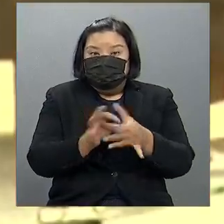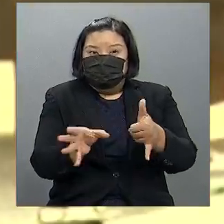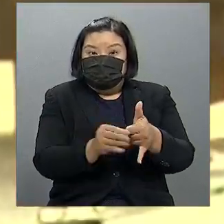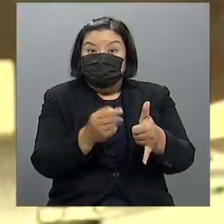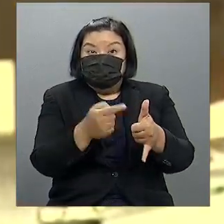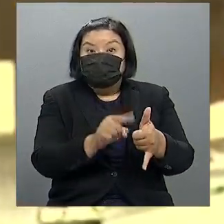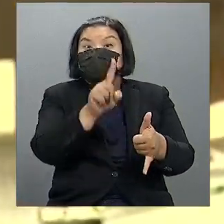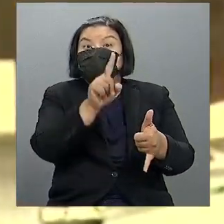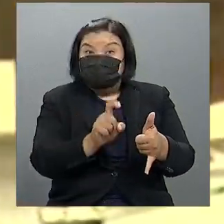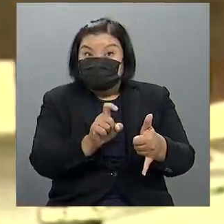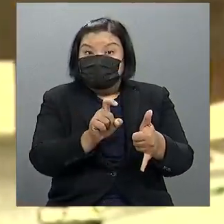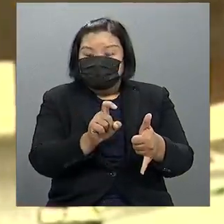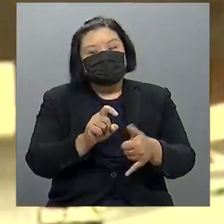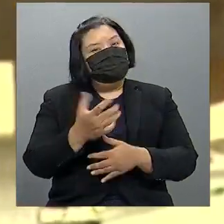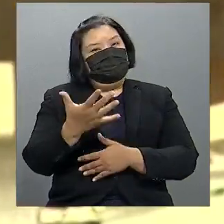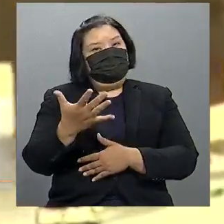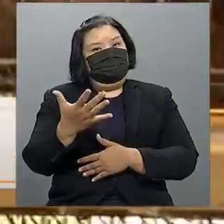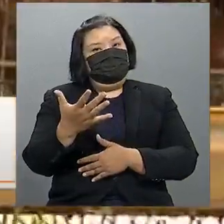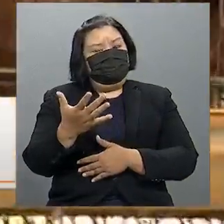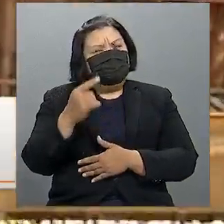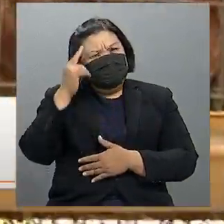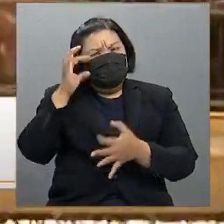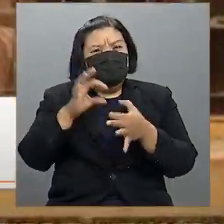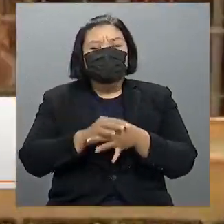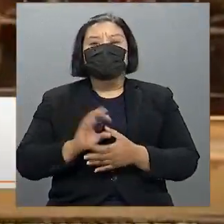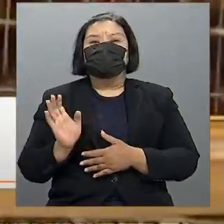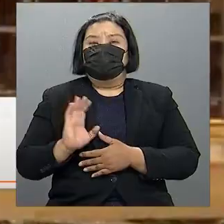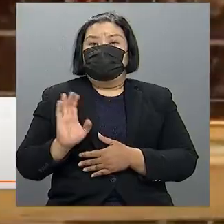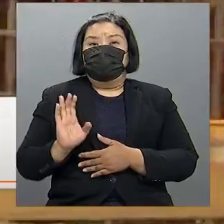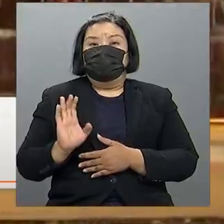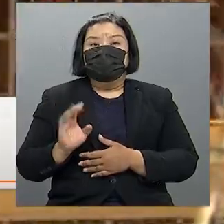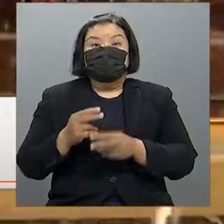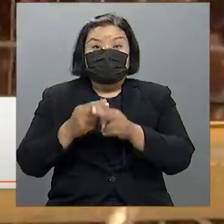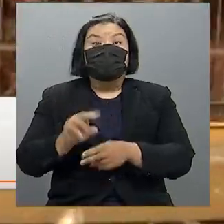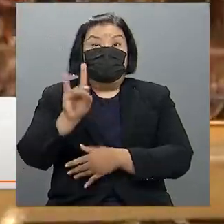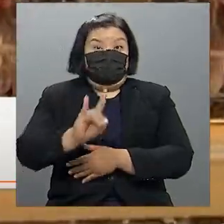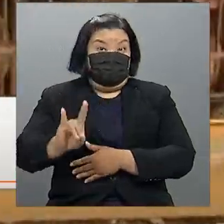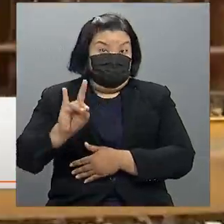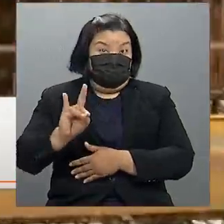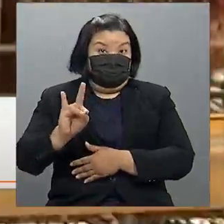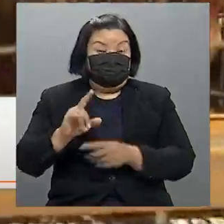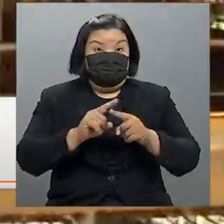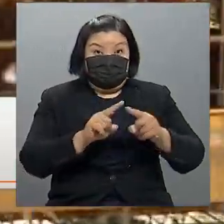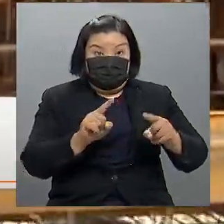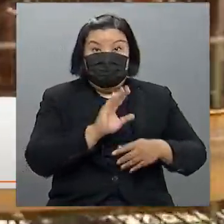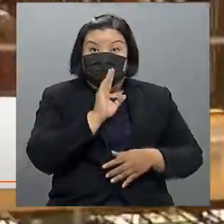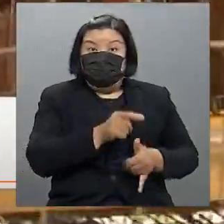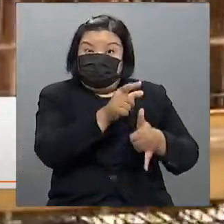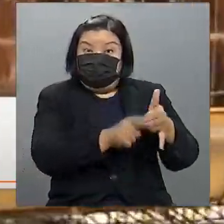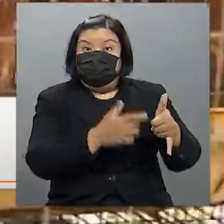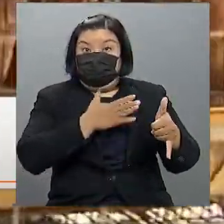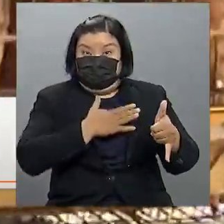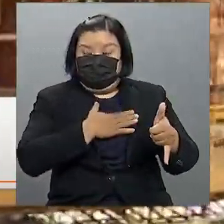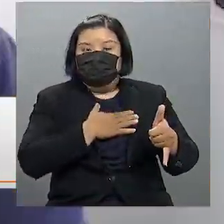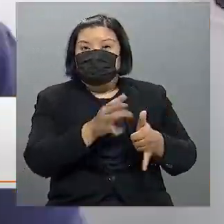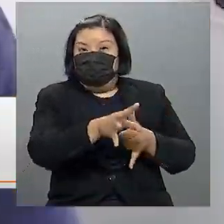นแรงซึ่งมันก็ไม่น่ากังวลมากในกรณีของสัตว์นะครับแต่อาจจะเจอได้ในกรณีถ้าเกิดคนนะครับทำงานแล้วมีความเสี่ยงหรืออาจจะมีการ